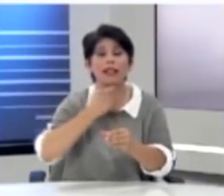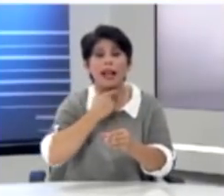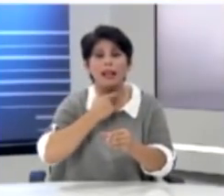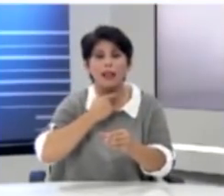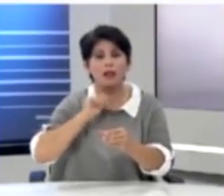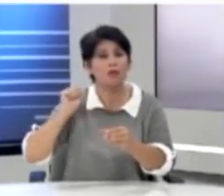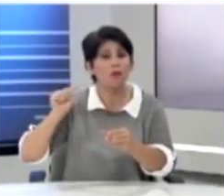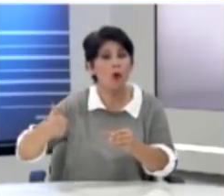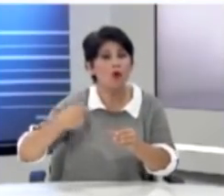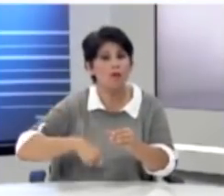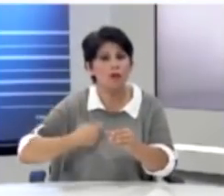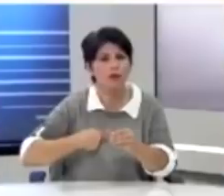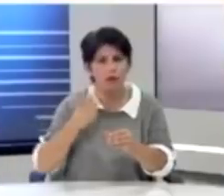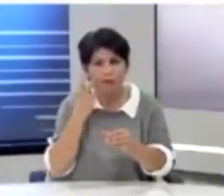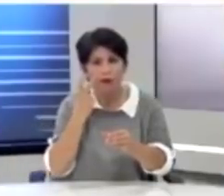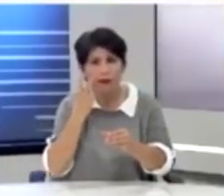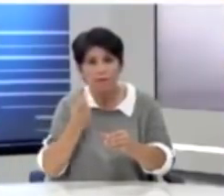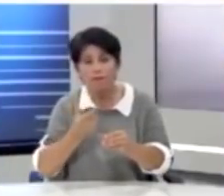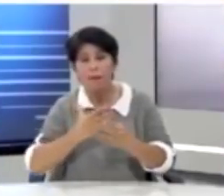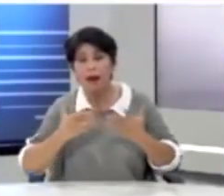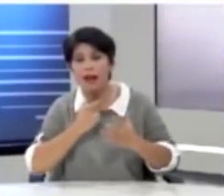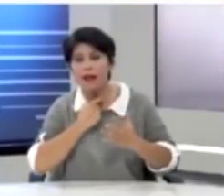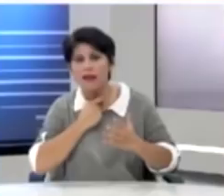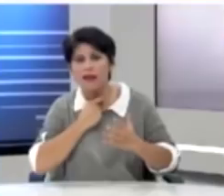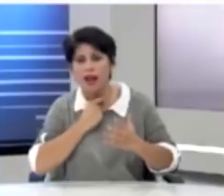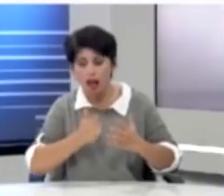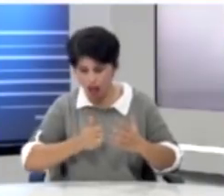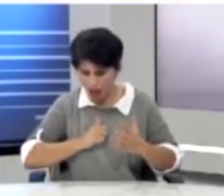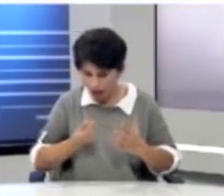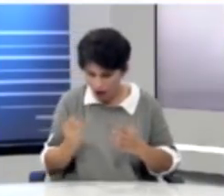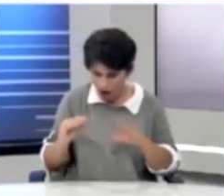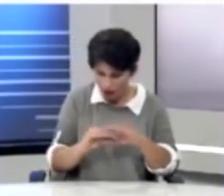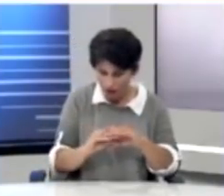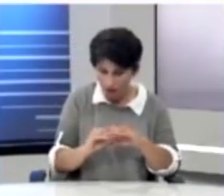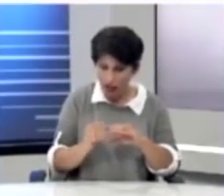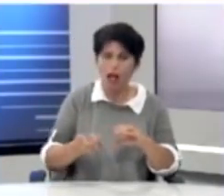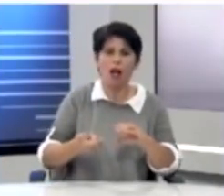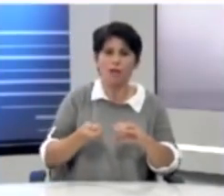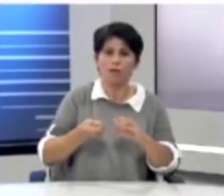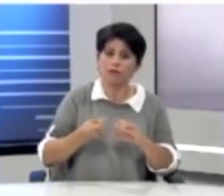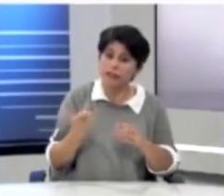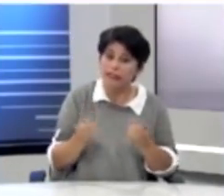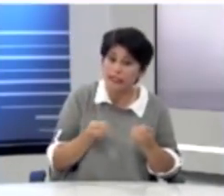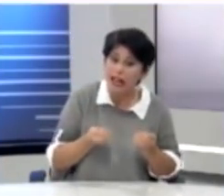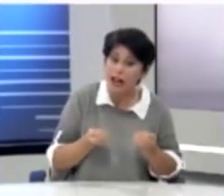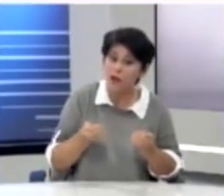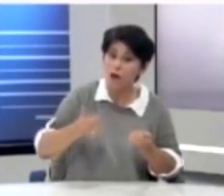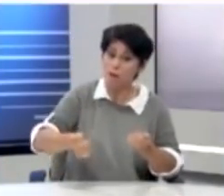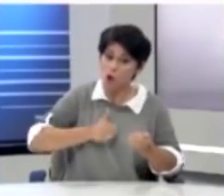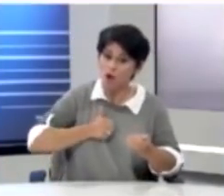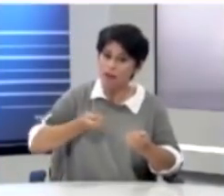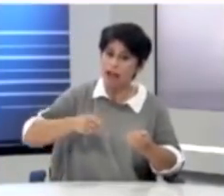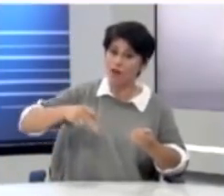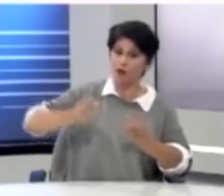του ίδιου του κεφαλαίου για συνεχή αυτοαξιοποίηση και αυτοαύξηση. Αυτό είναι και